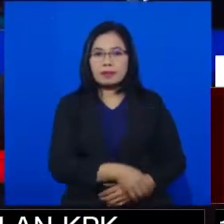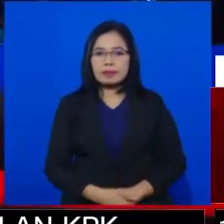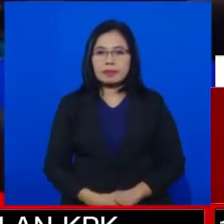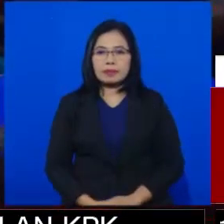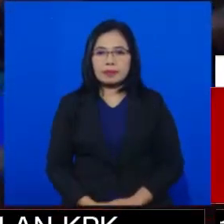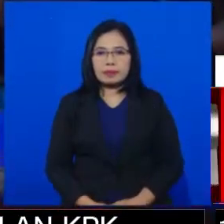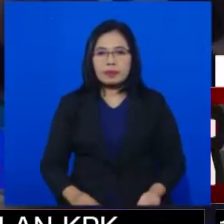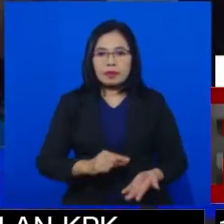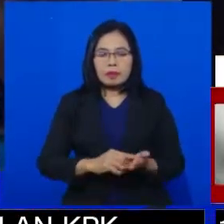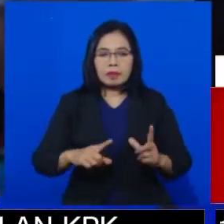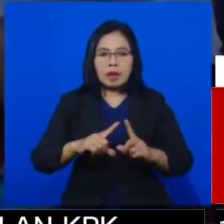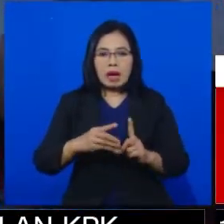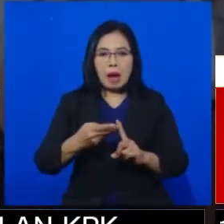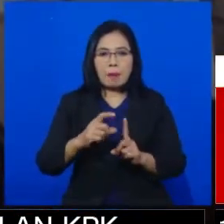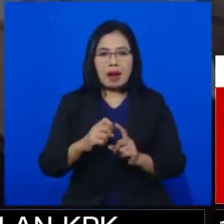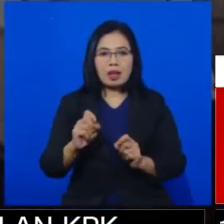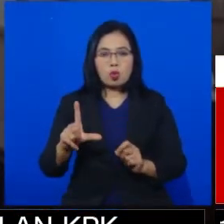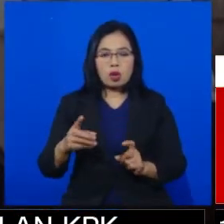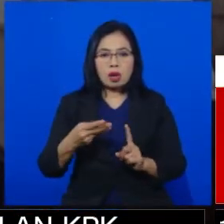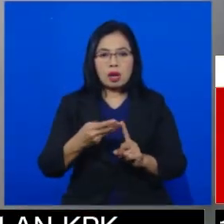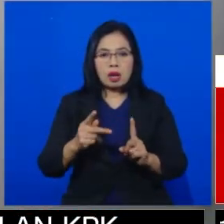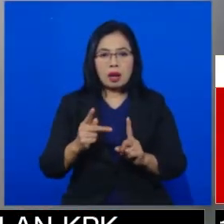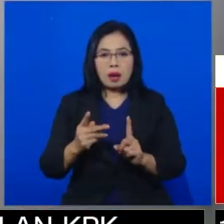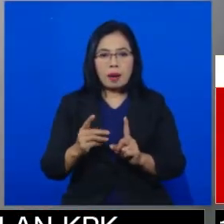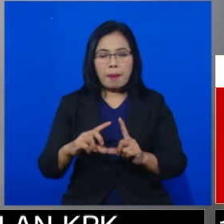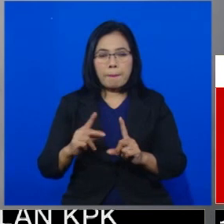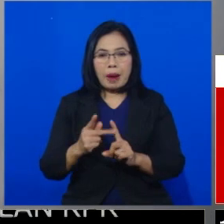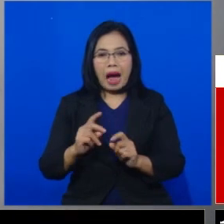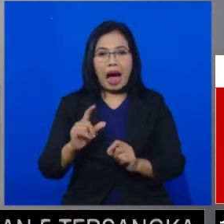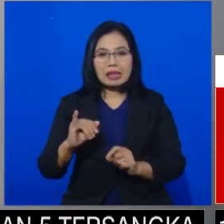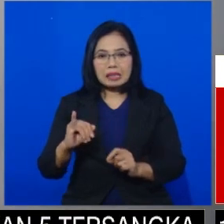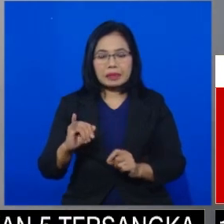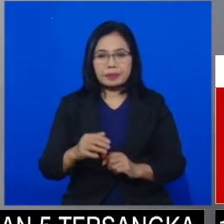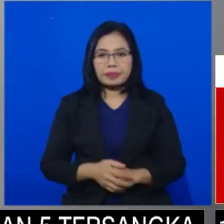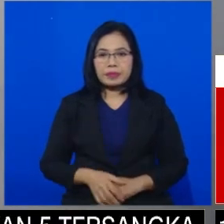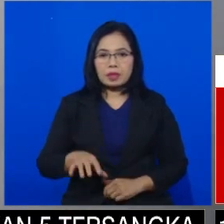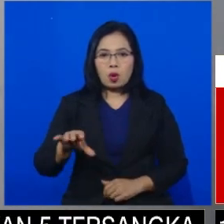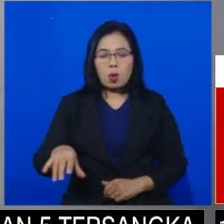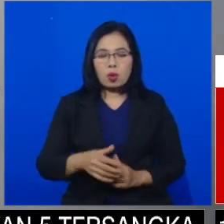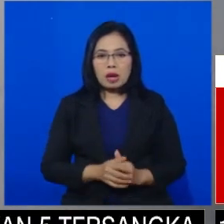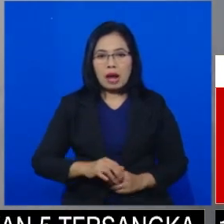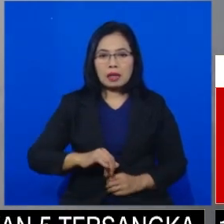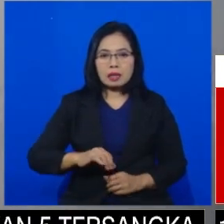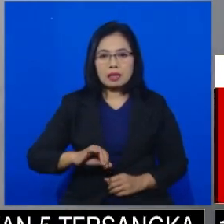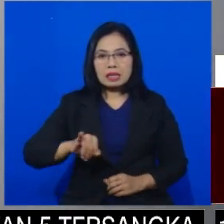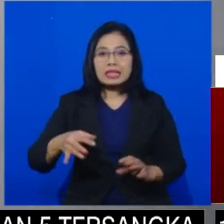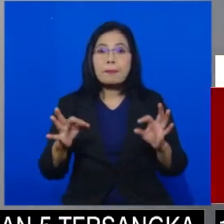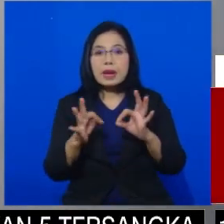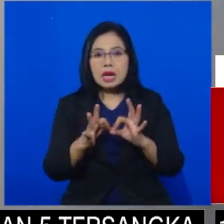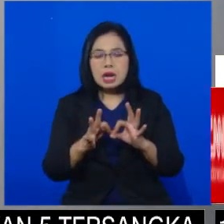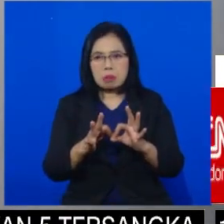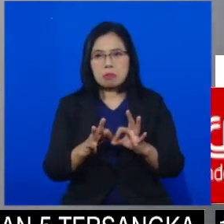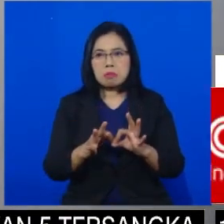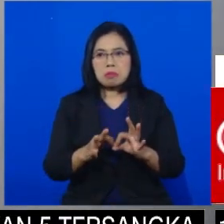Abdul Bahri, pria 60 tahun warga dusun Kalisat Utara, Desa Kalisat, Jember, Jawa Timur dituduh sebagai penyebab